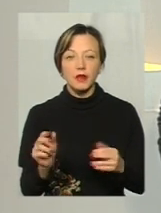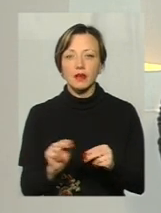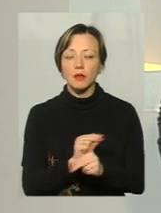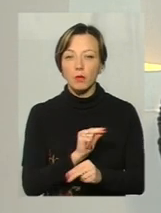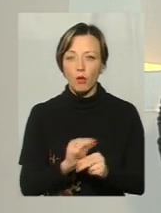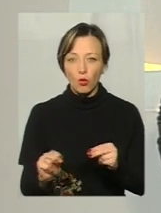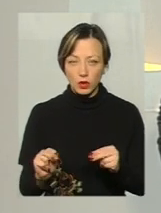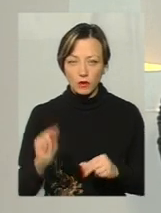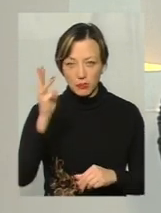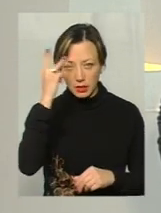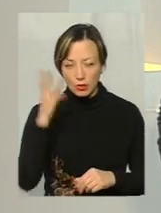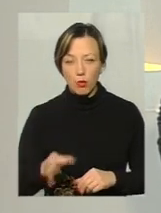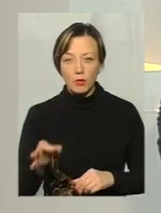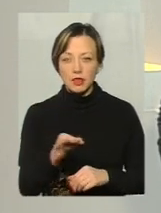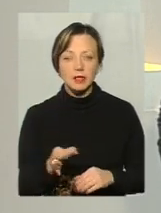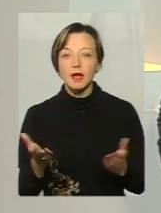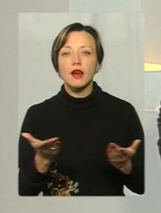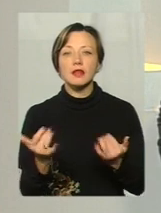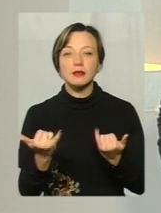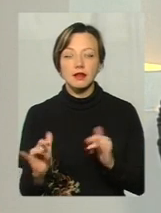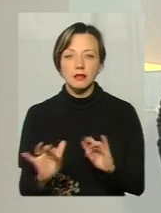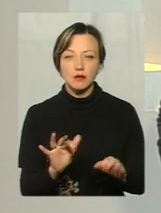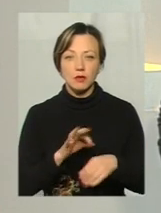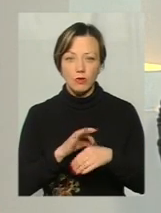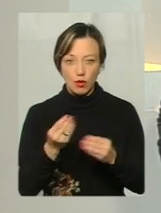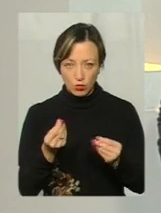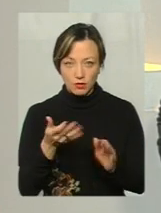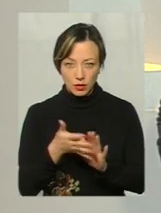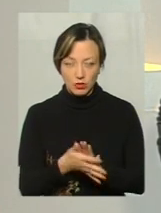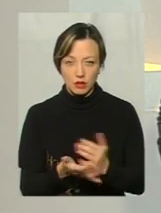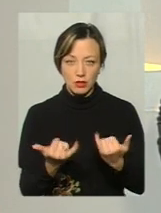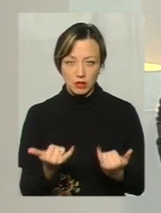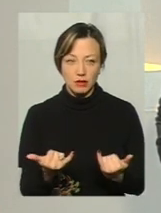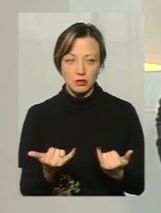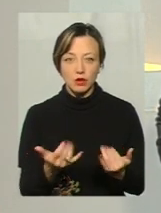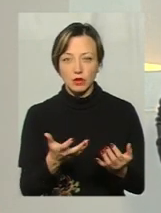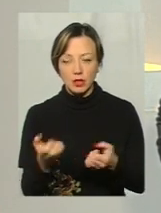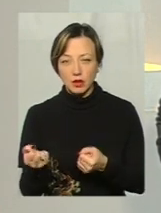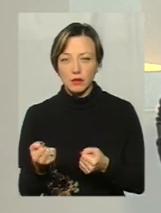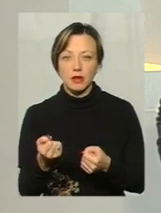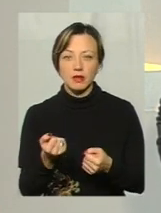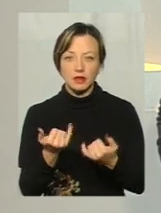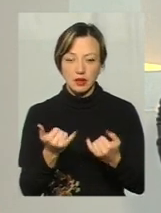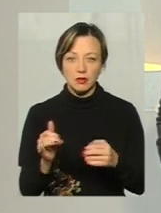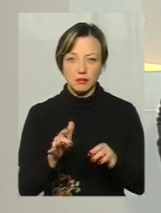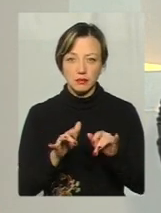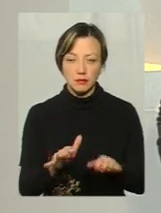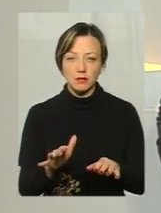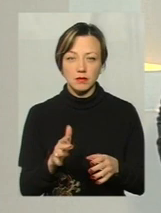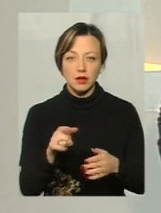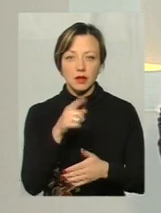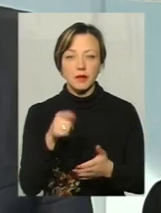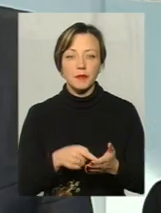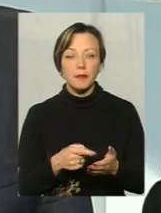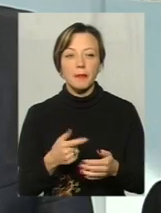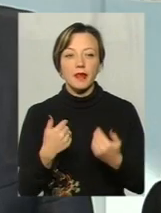ремонт в Хмельницькій обласній, угу. Які дії зараз проводяться? Ці гроші вже витрачаються, вони отримали, там йде зараз якийсь ремонт? Понимаете, в чому